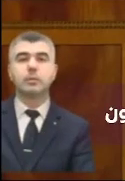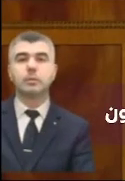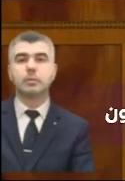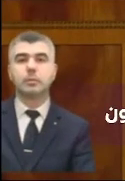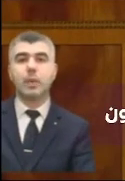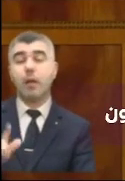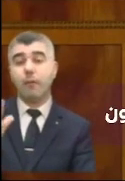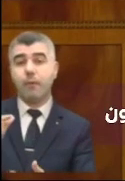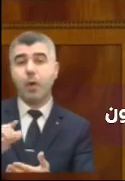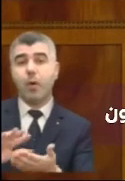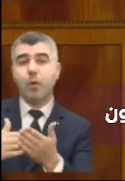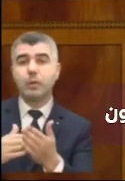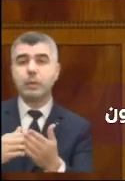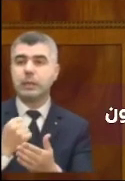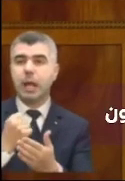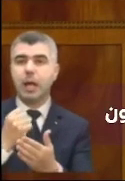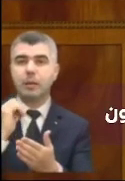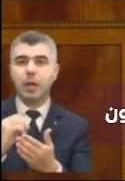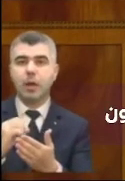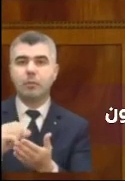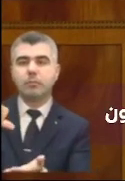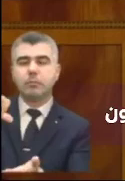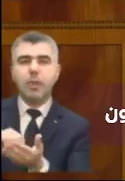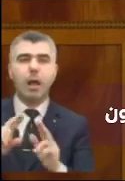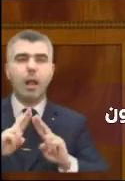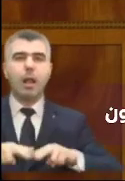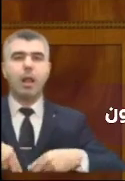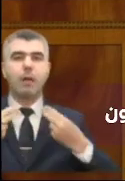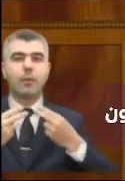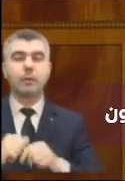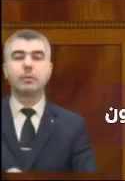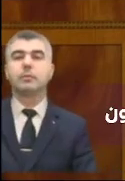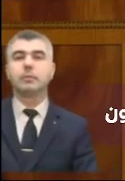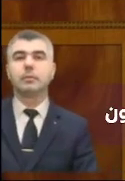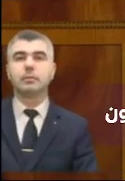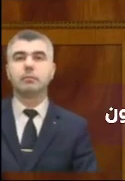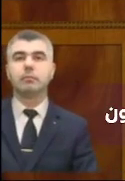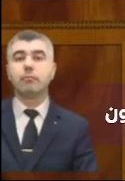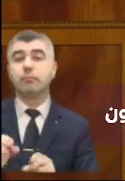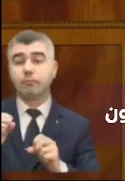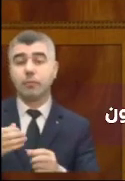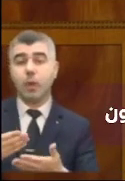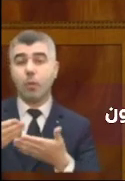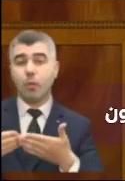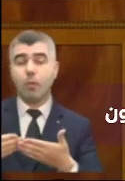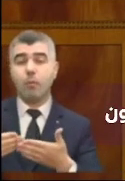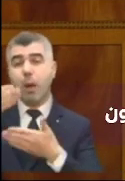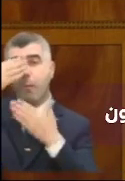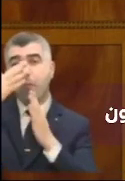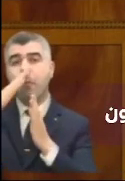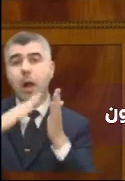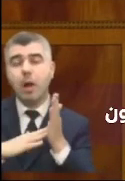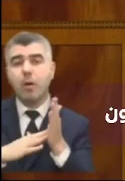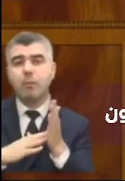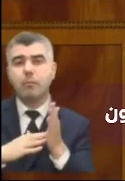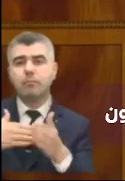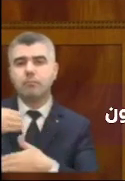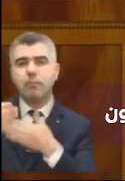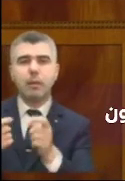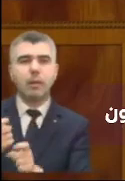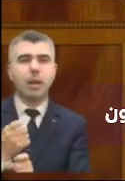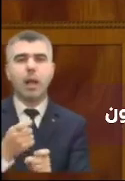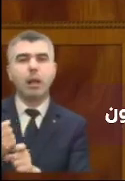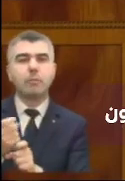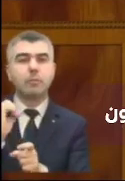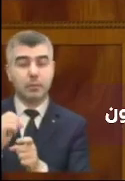وتلك الحروب ولكن كانت هناك أيضا فترة لقوى الحية من أجل السلام عشرات الآلاف من المغاربة الذين